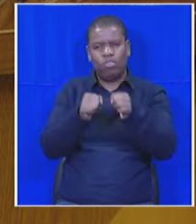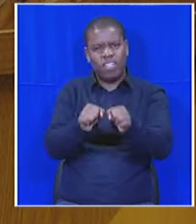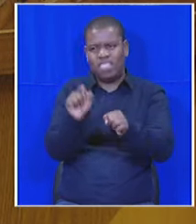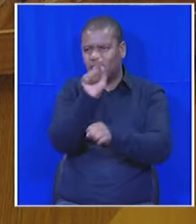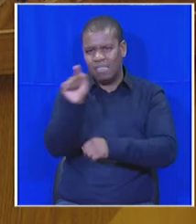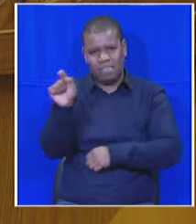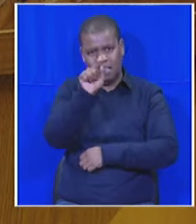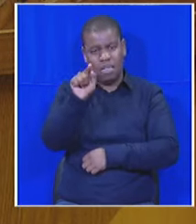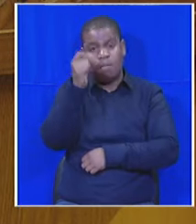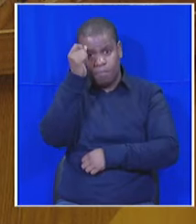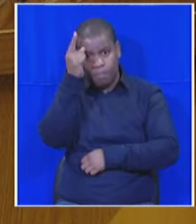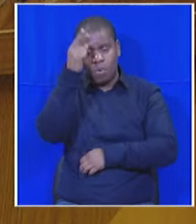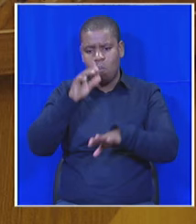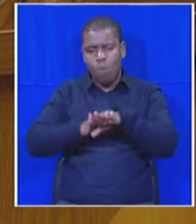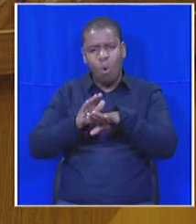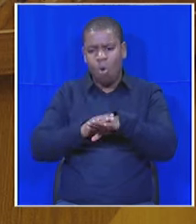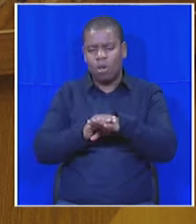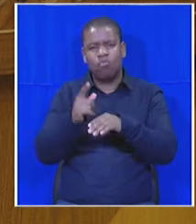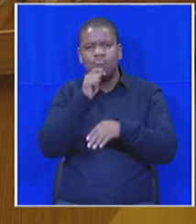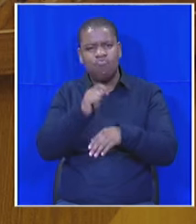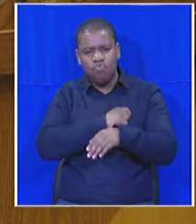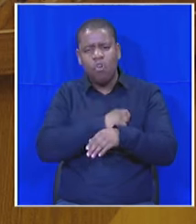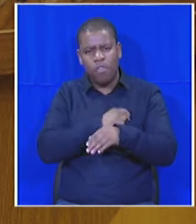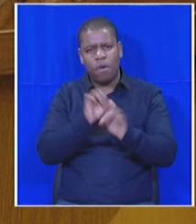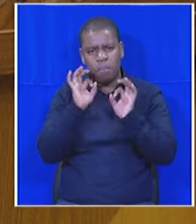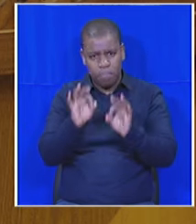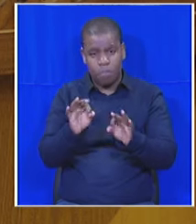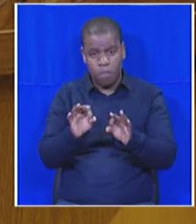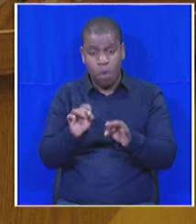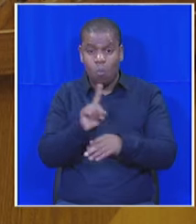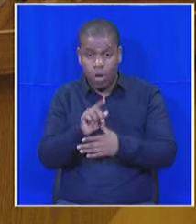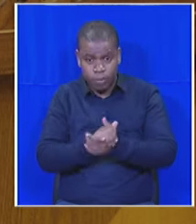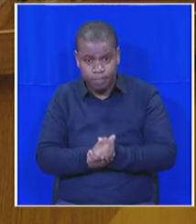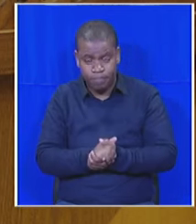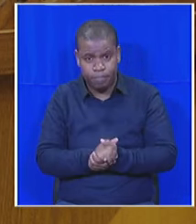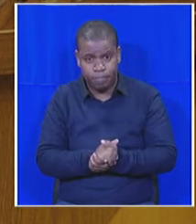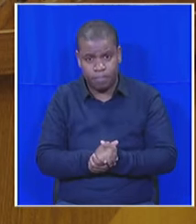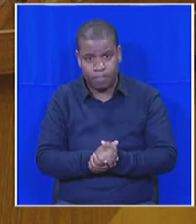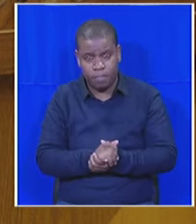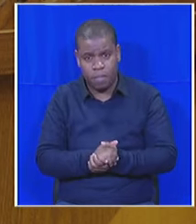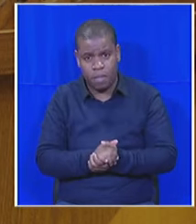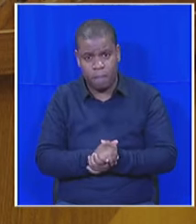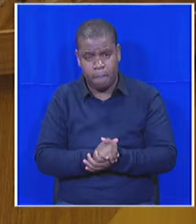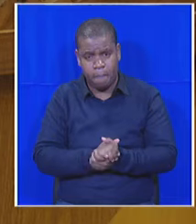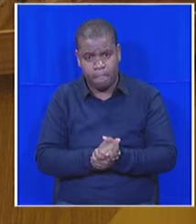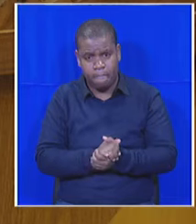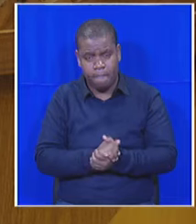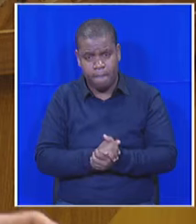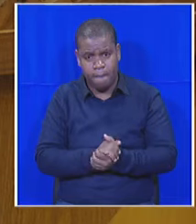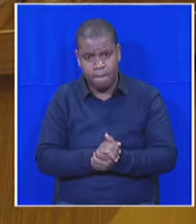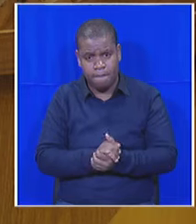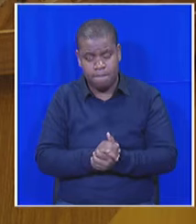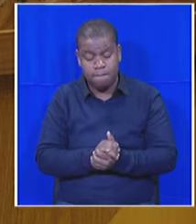waarheid oor die toekomstige voorspoed en ekonomiese groei van 'n land. Hierdie lande besef